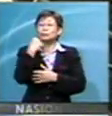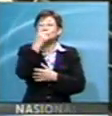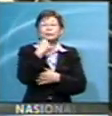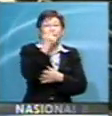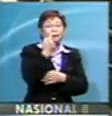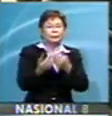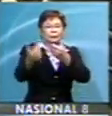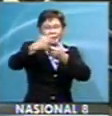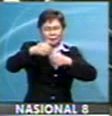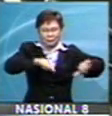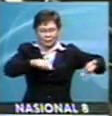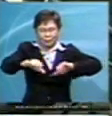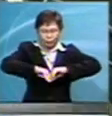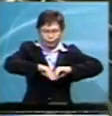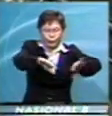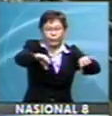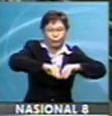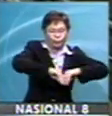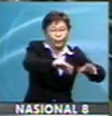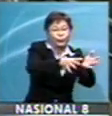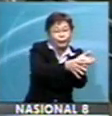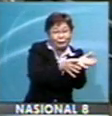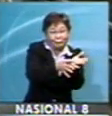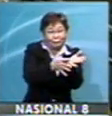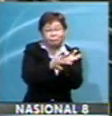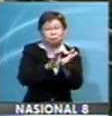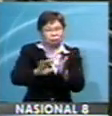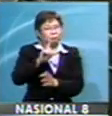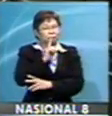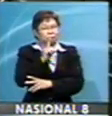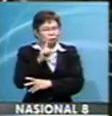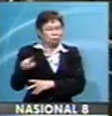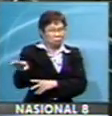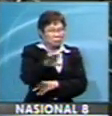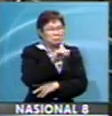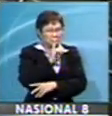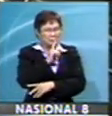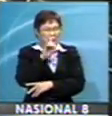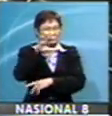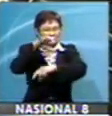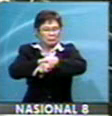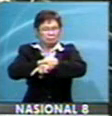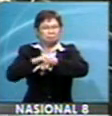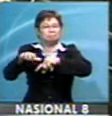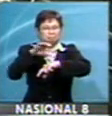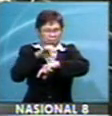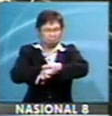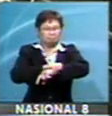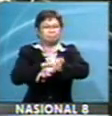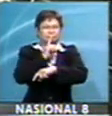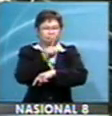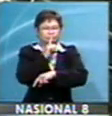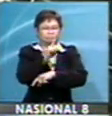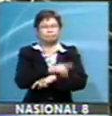dalam kegiatan pengedaran dadah bahawa mereka pasti akan dikena tindakan